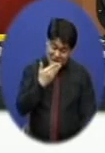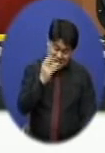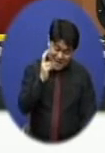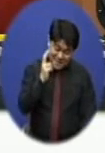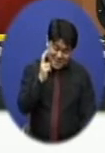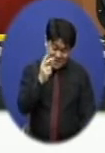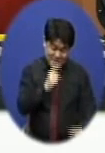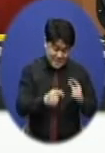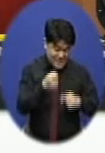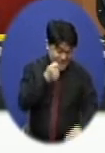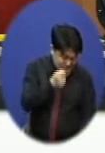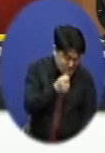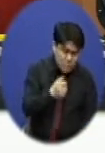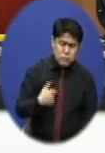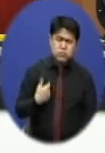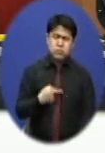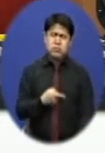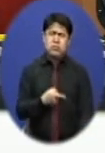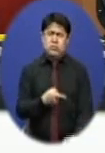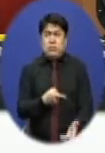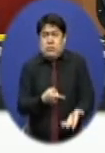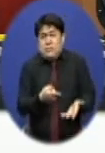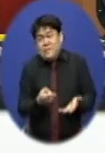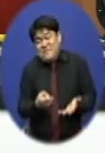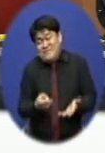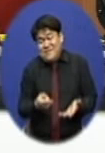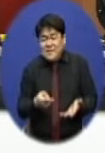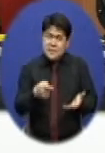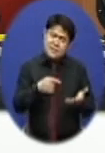알다가도 모를 사랑